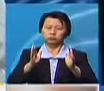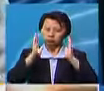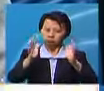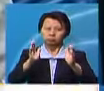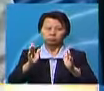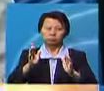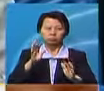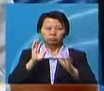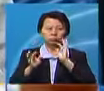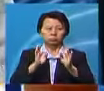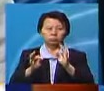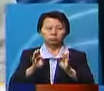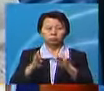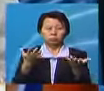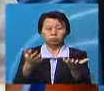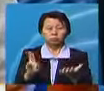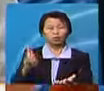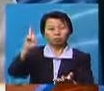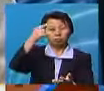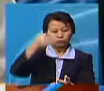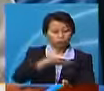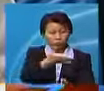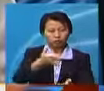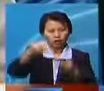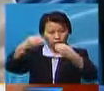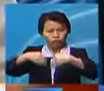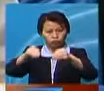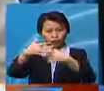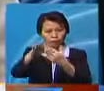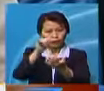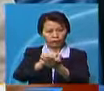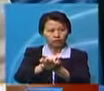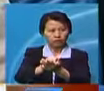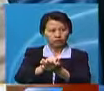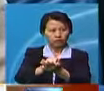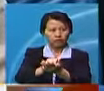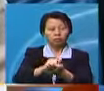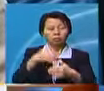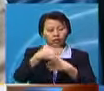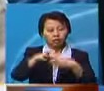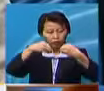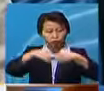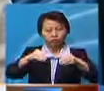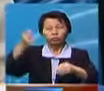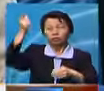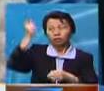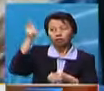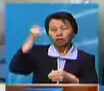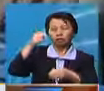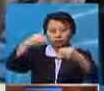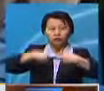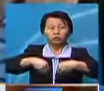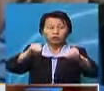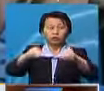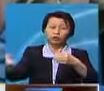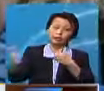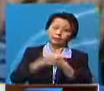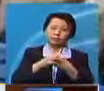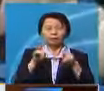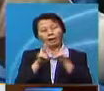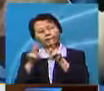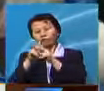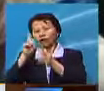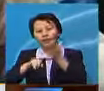Mereka ada aset terpulang pada mereka, mereka nak jual lepas. Mereka bersara lepas 5 tahun mereka bersara, dia nak jual, nak balik kampung ke